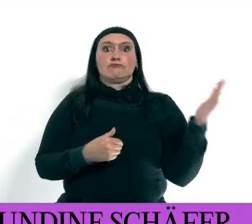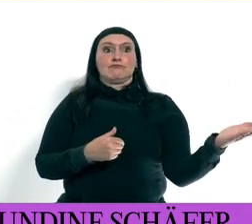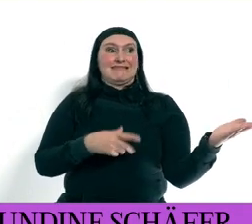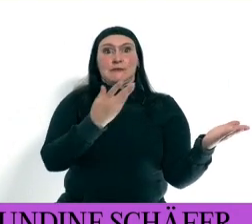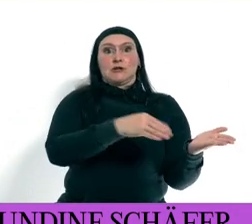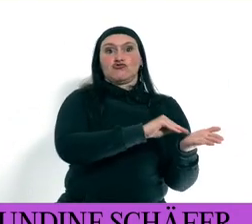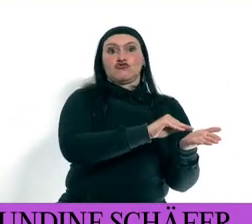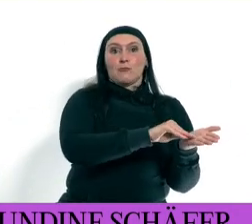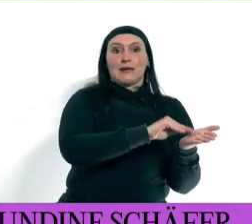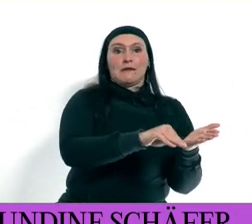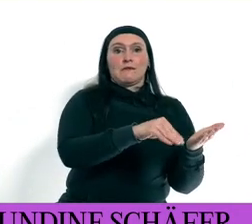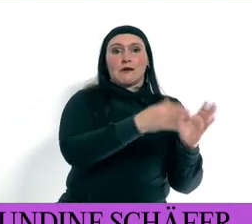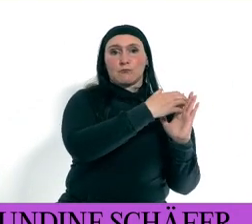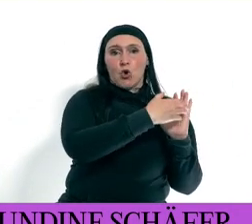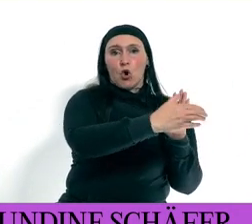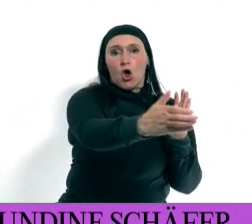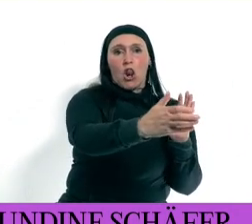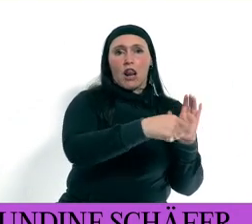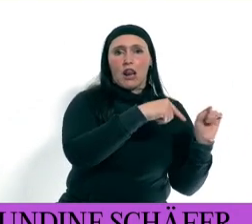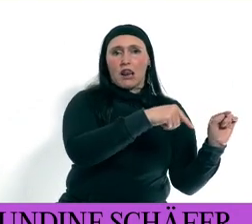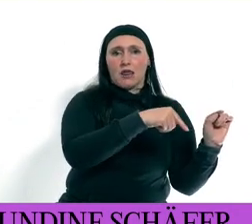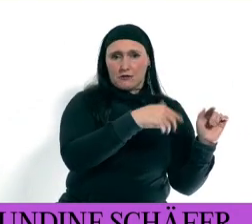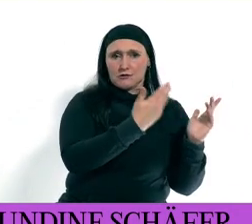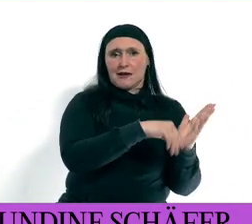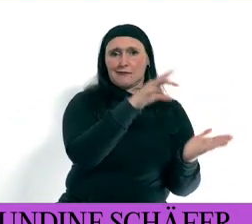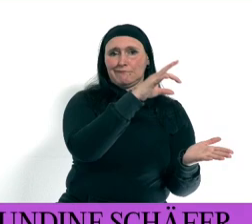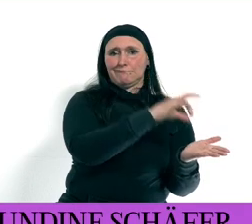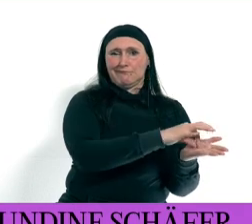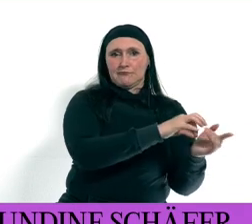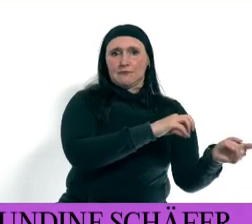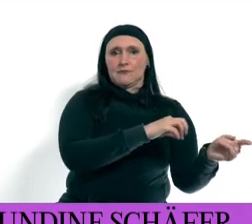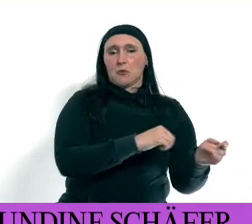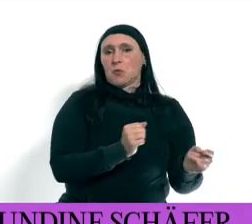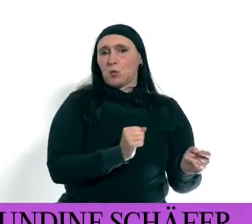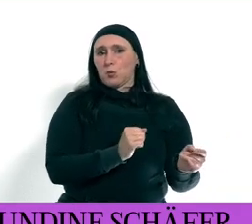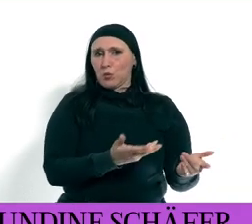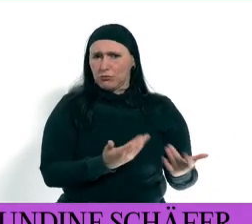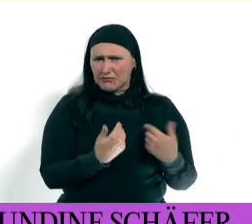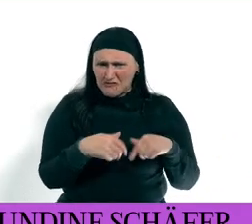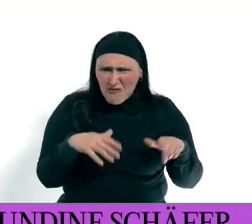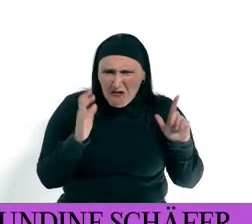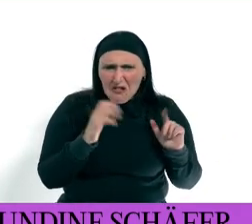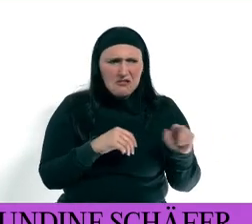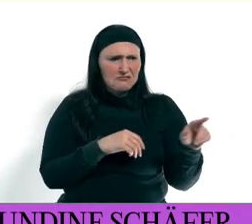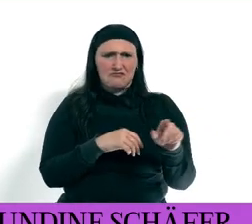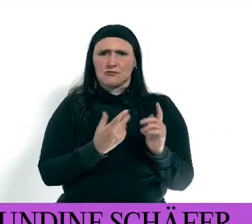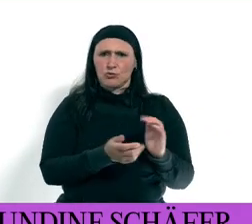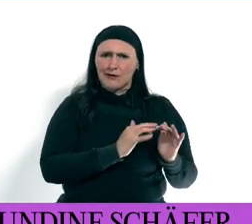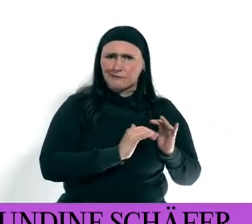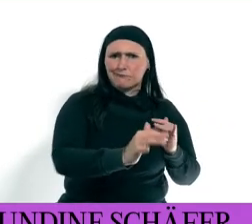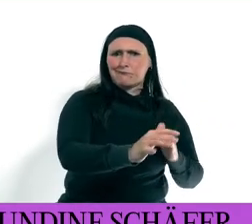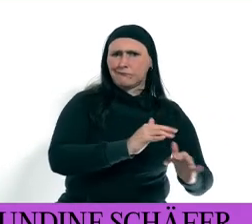wenn ich daran denke, dass Brito in einem Einkaufszentrum seinen Sitz hat. Und ich finde das echt cool.